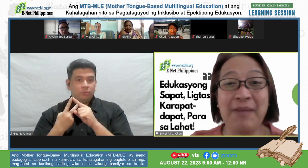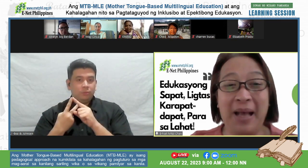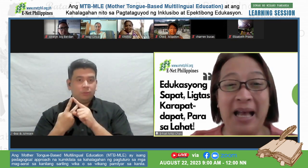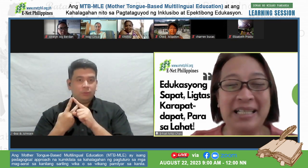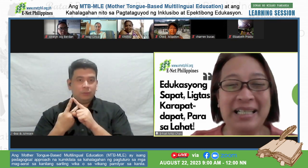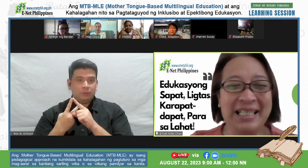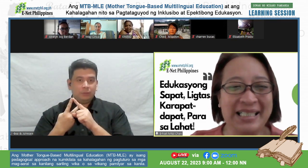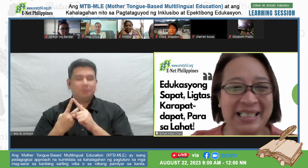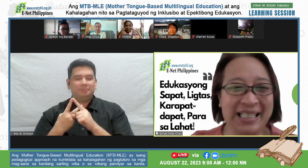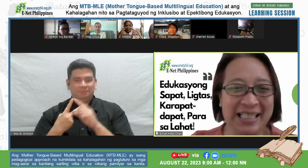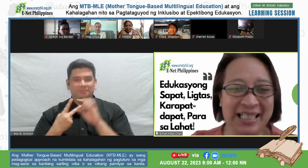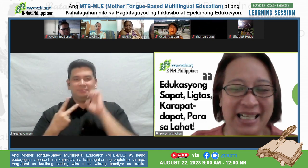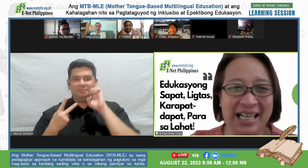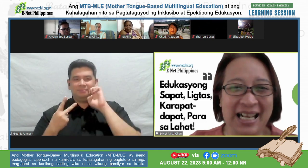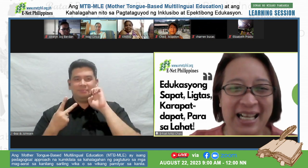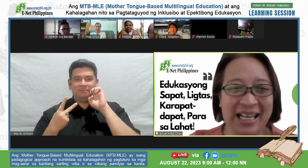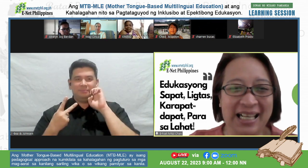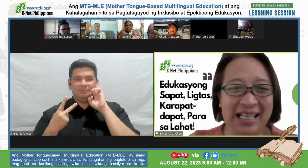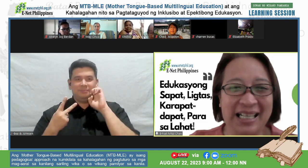Kaepang.